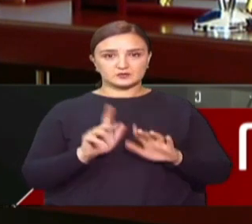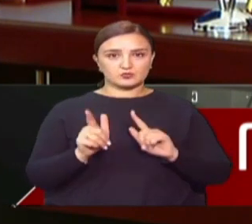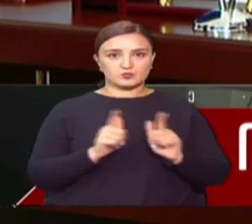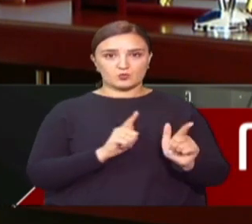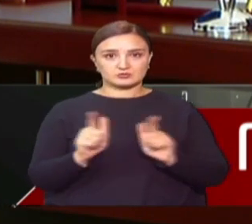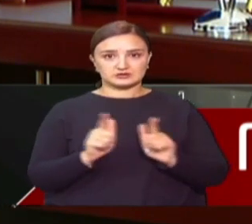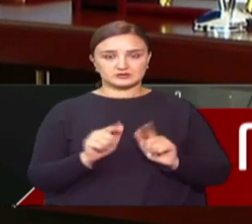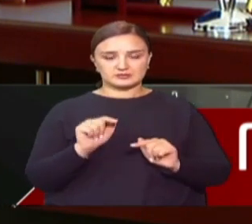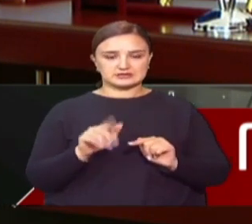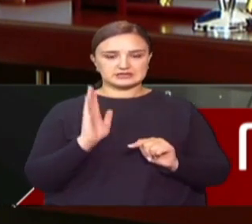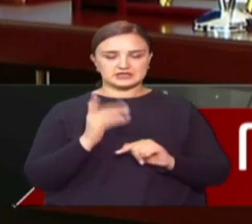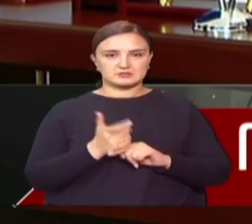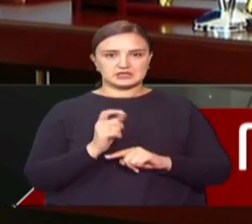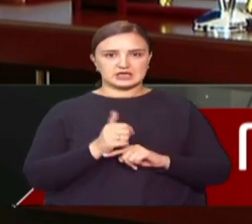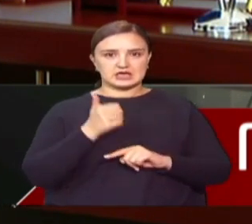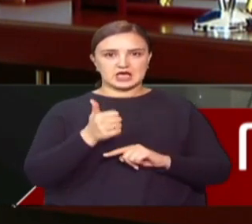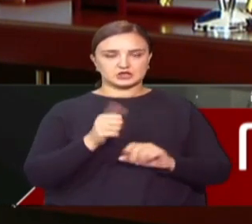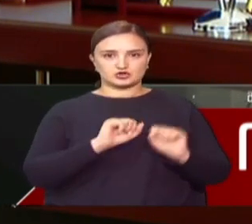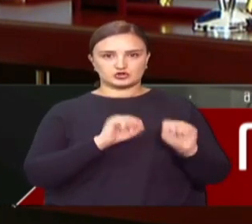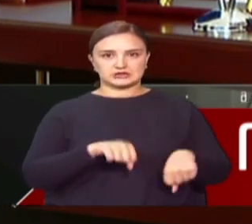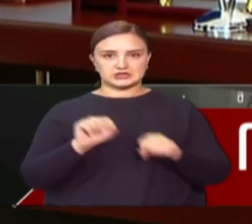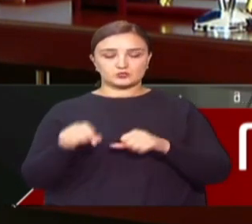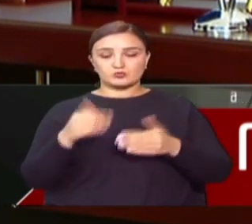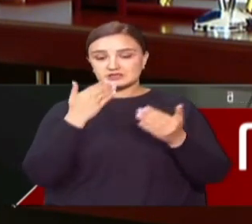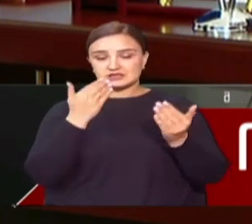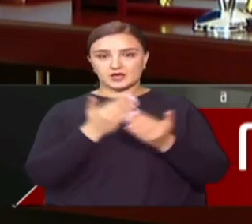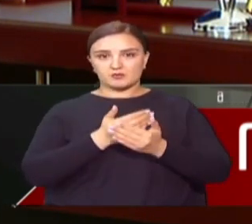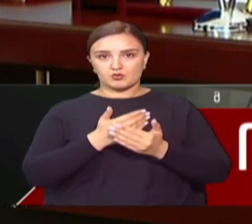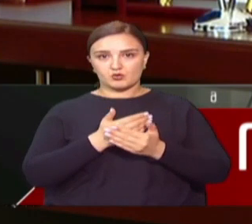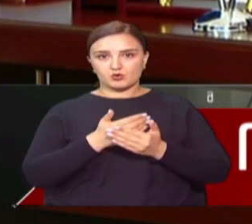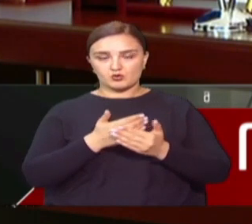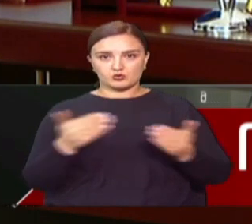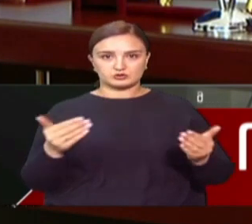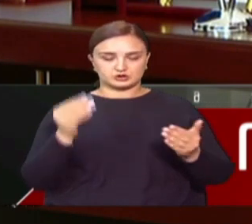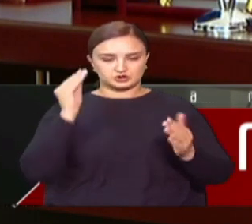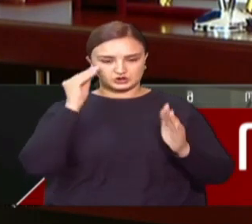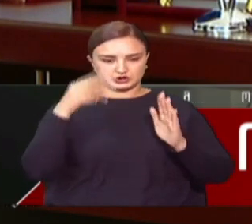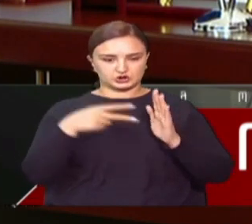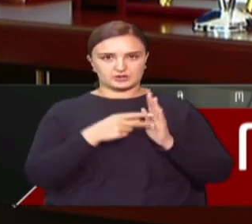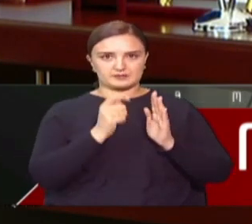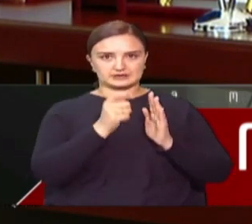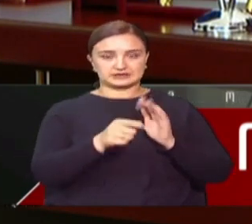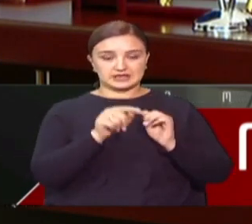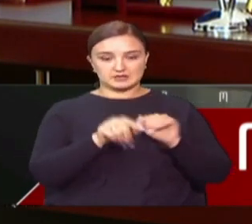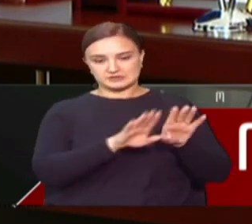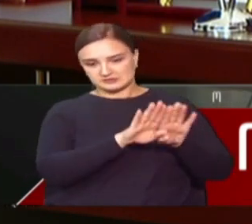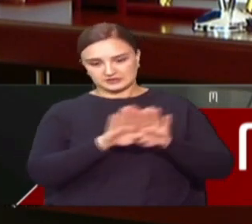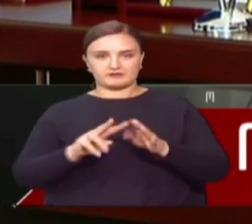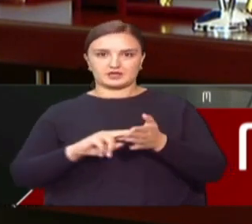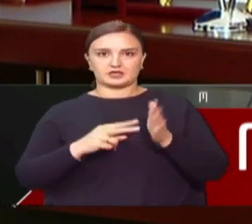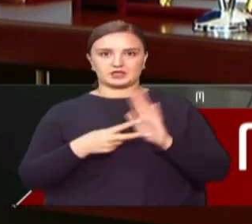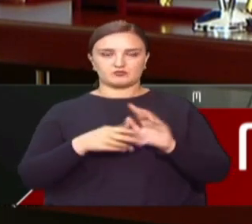კანონპროექტებთან დაკავშირებით, იქნება ძალიან კარგი შესაძლებლობა, რომ საბოლოო ჯამში ყოველ მხრივ შეფასდეს ეს ინიციატივა და ამის მიხედვით